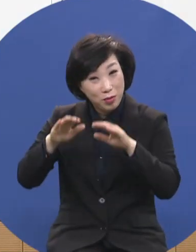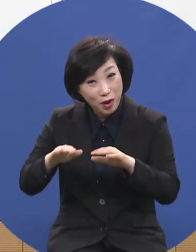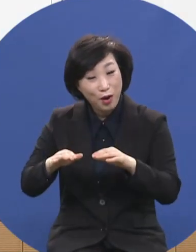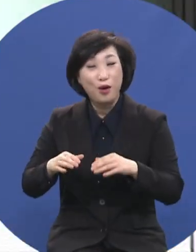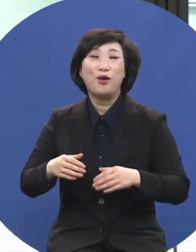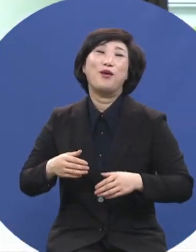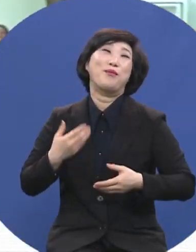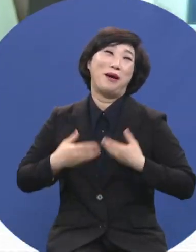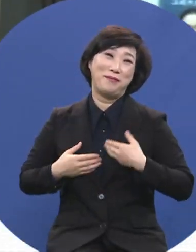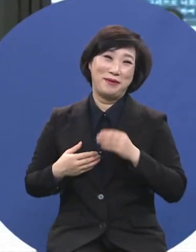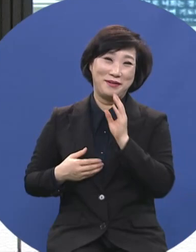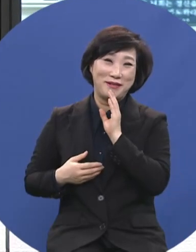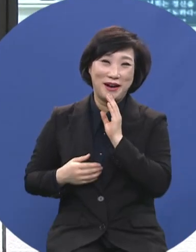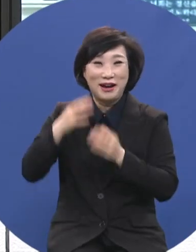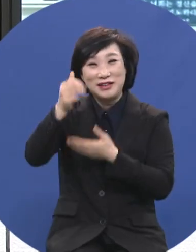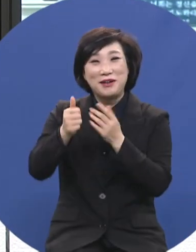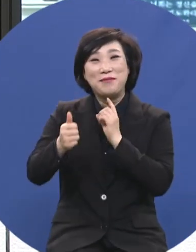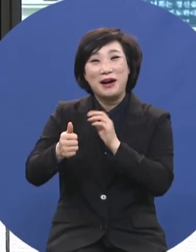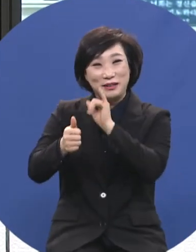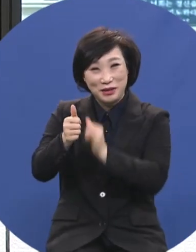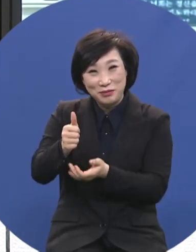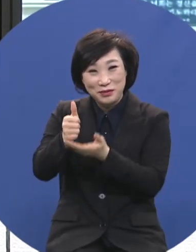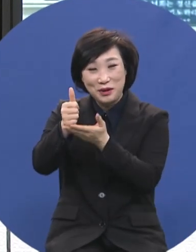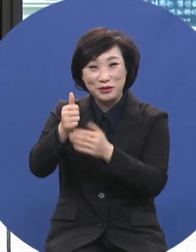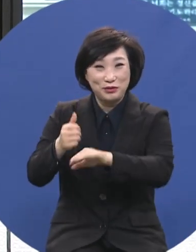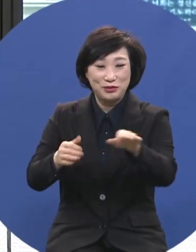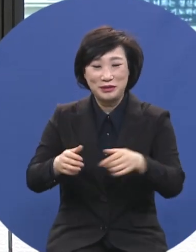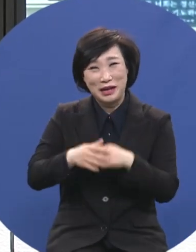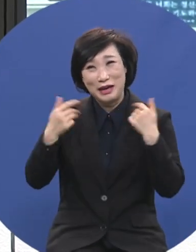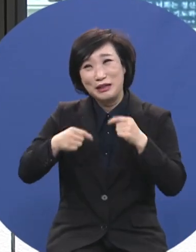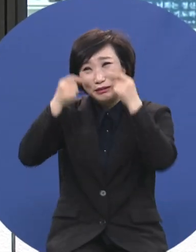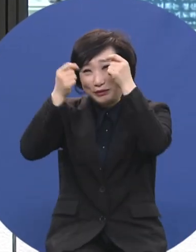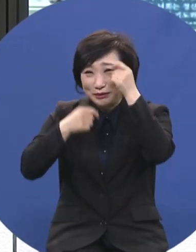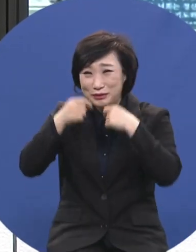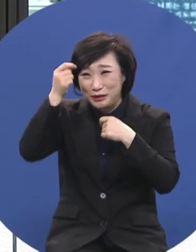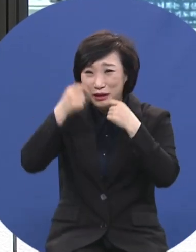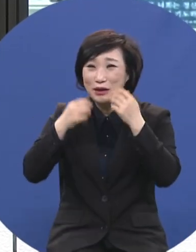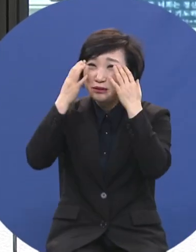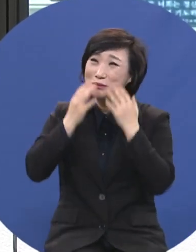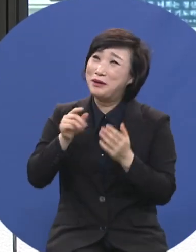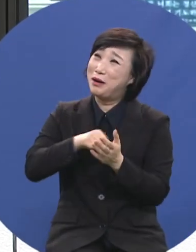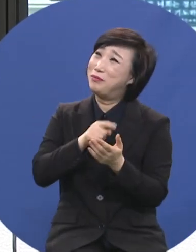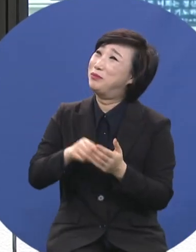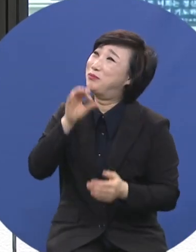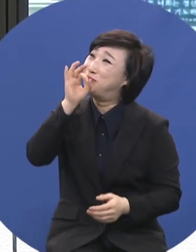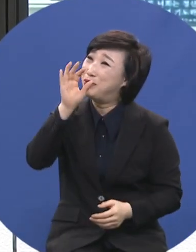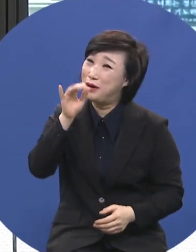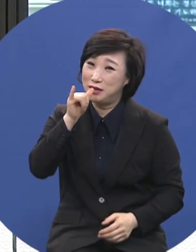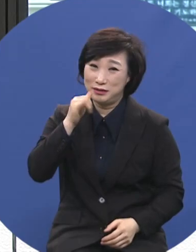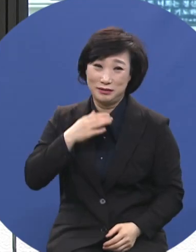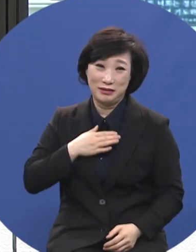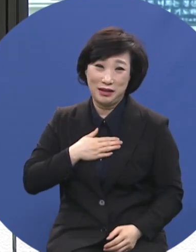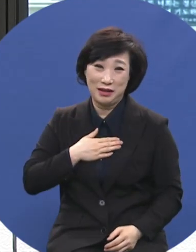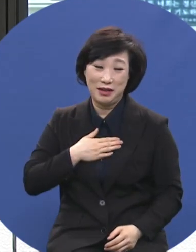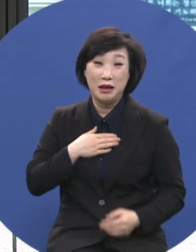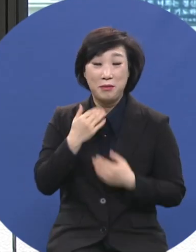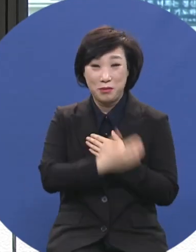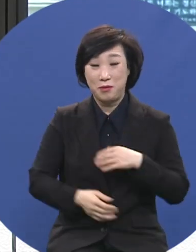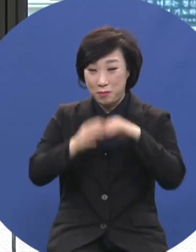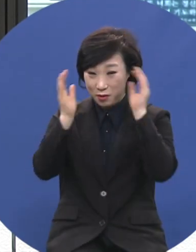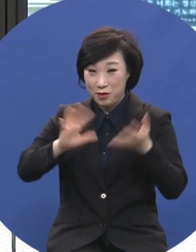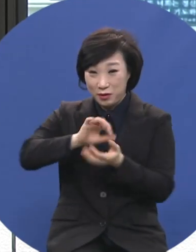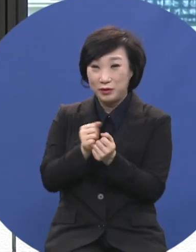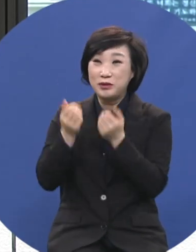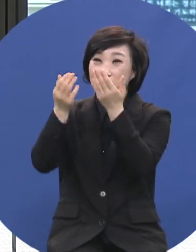모자라 하나님 섬기기도 늘 울어도 눈물로서 갚을 길 없고 내 몸 다